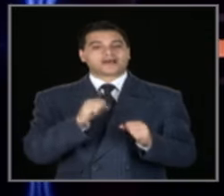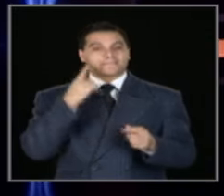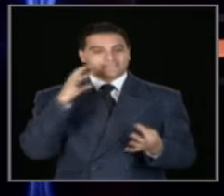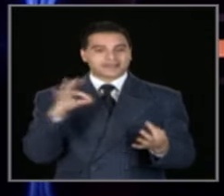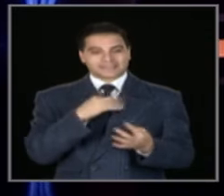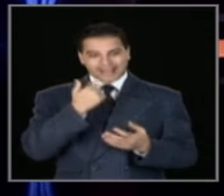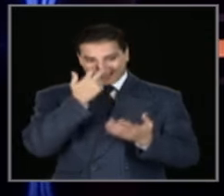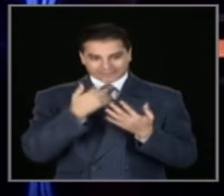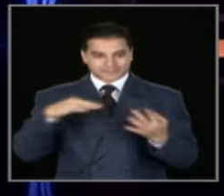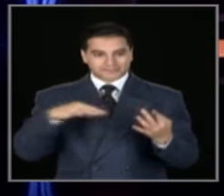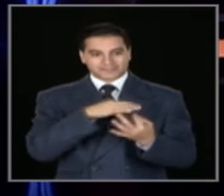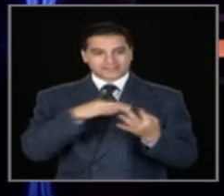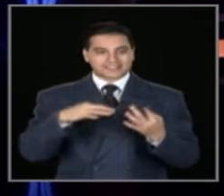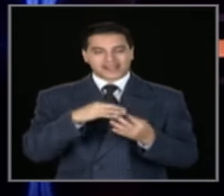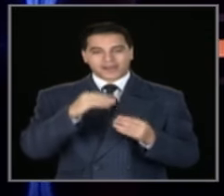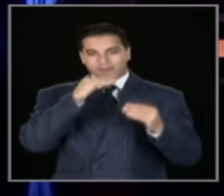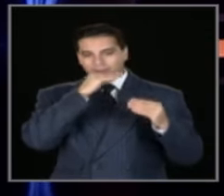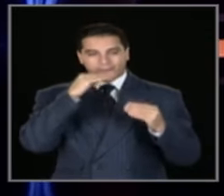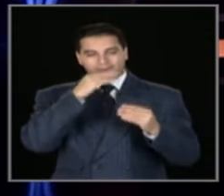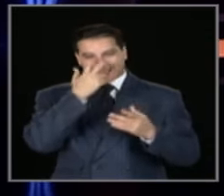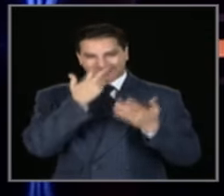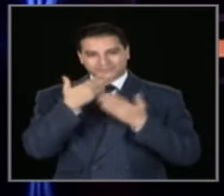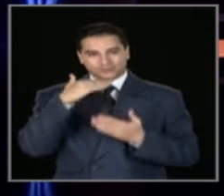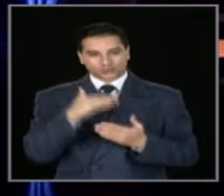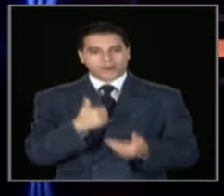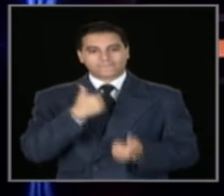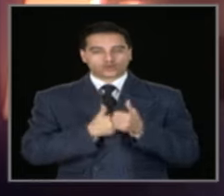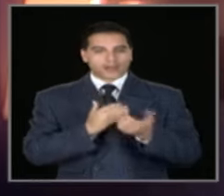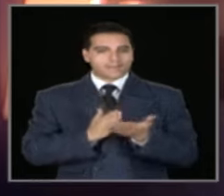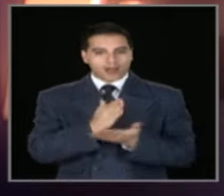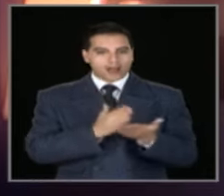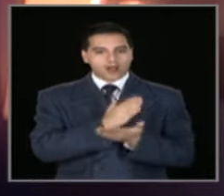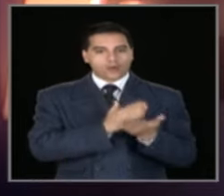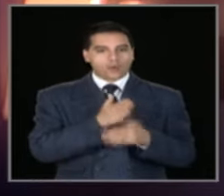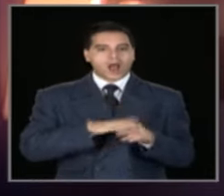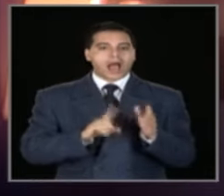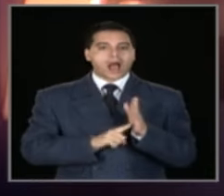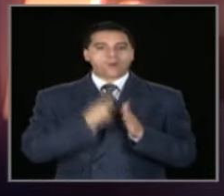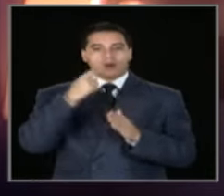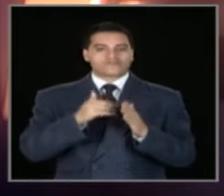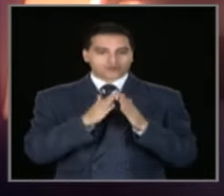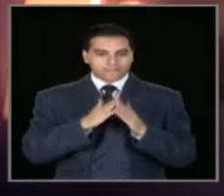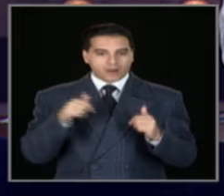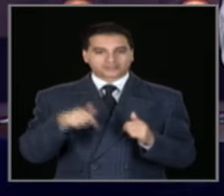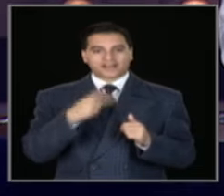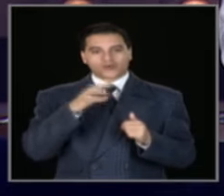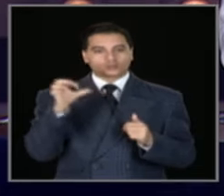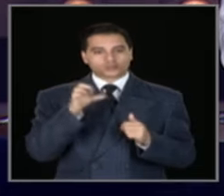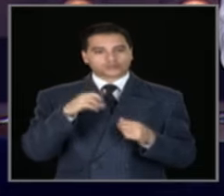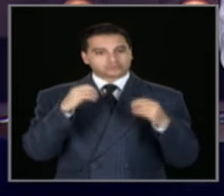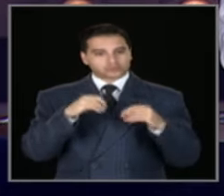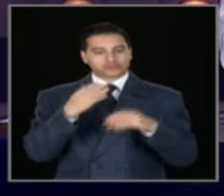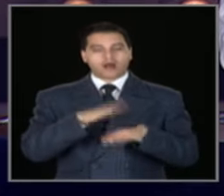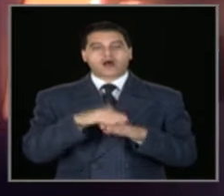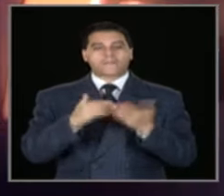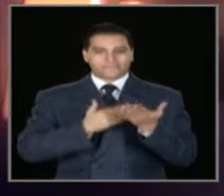كنت بعزف اكسليفون من وأنا صغيرة، دخلت مسابقات، خدت أول جمهورية في 2019. ما شاء الله.